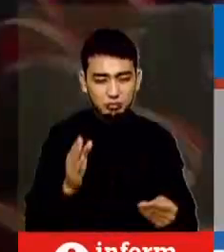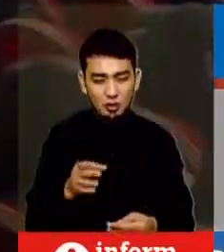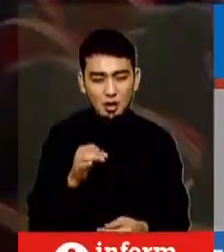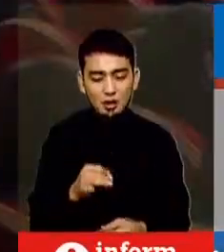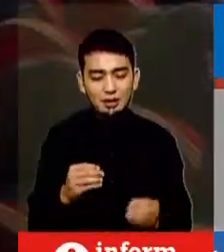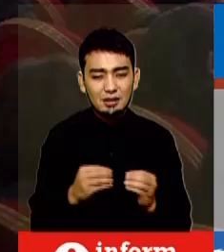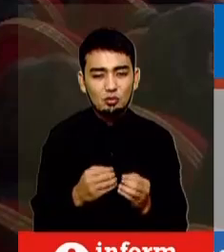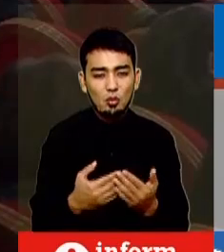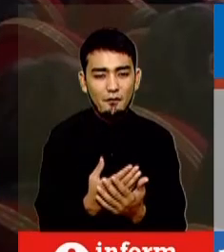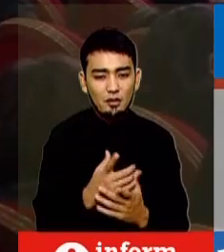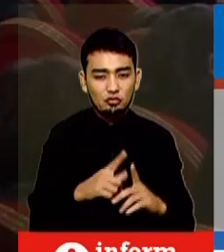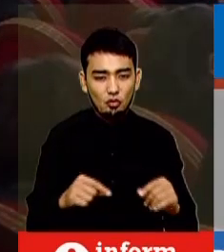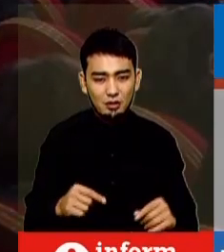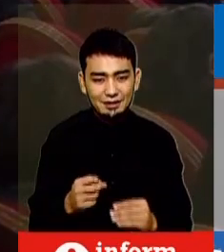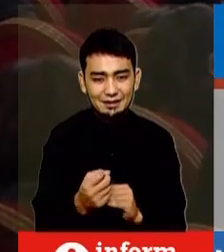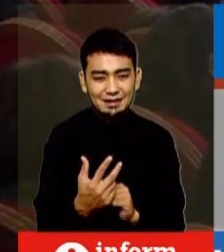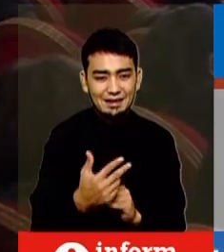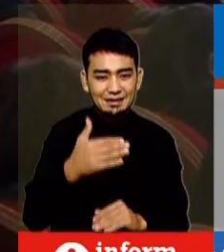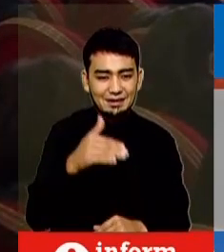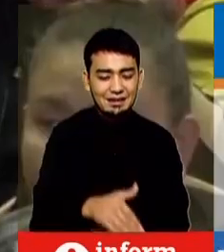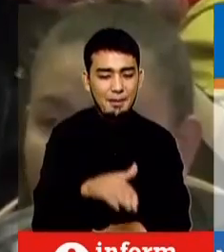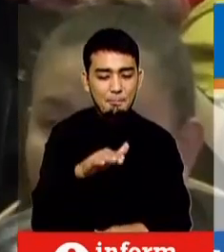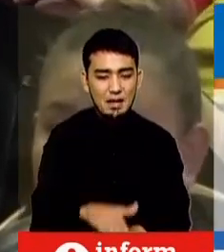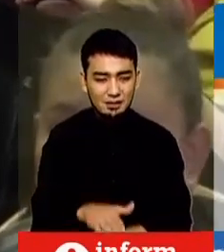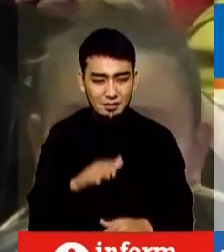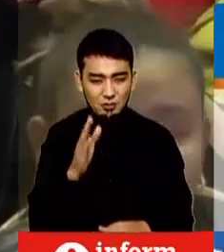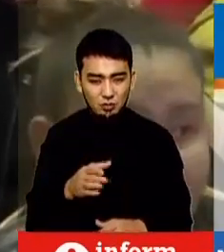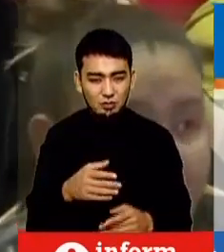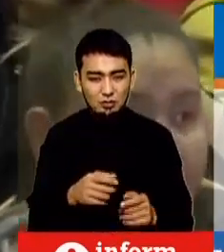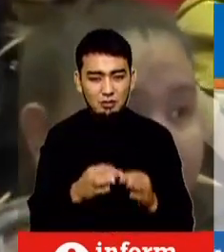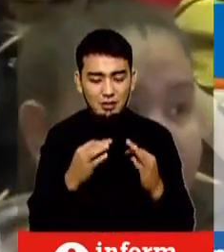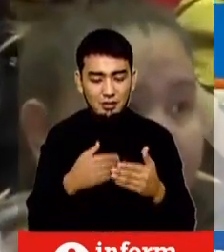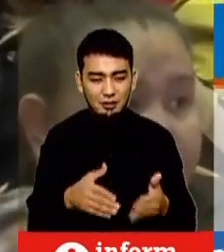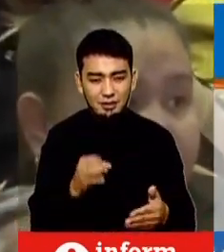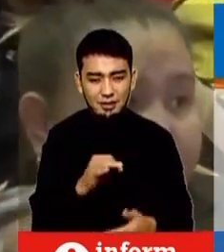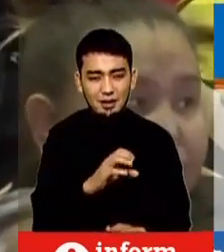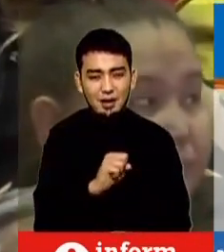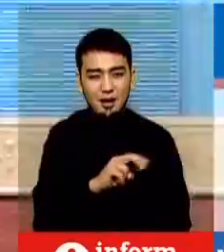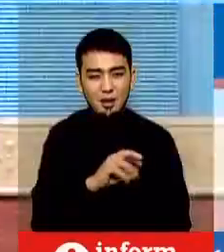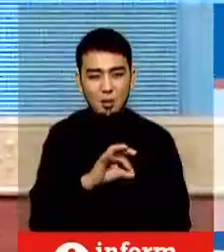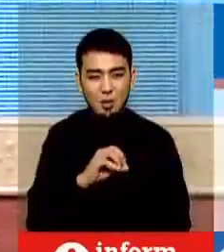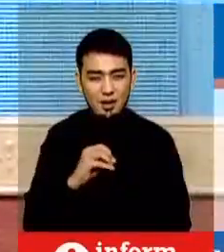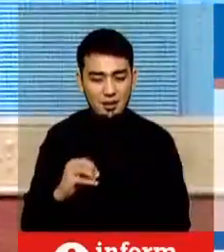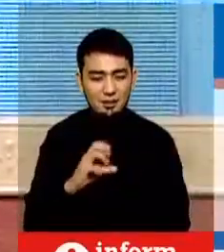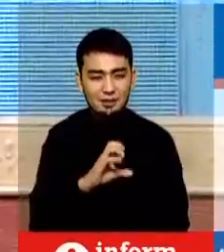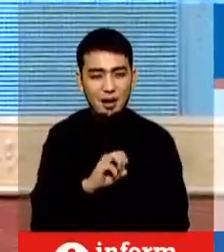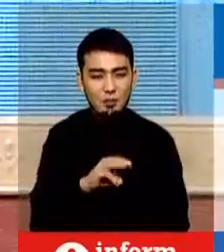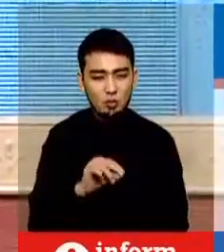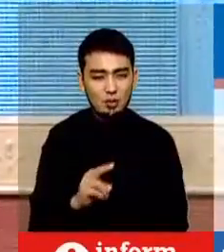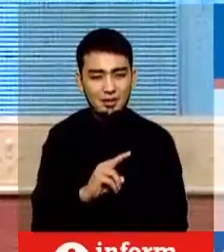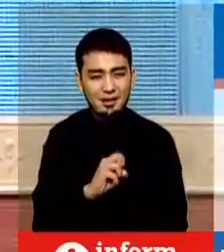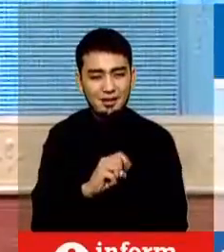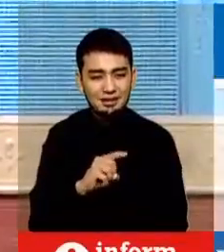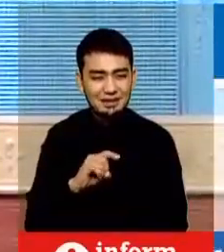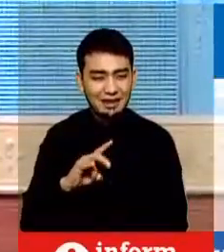новых школ. В общем, на 13 тысяч мест. Заказчиком выступает АО «Самрук Казна Констракшн». Наша